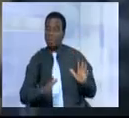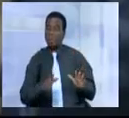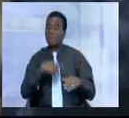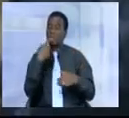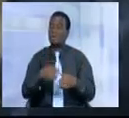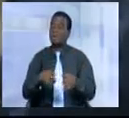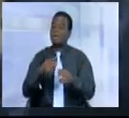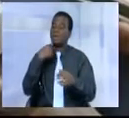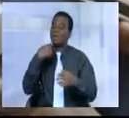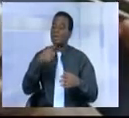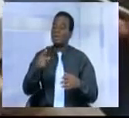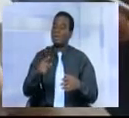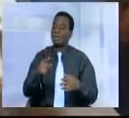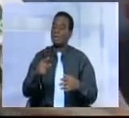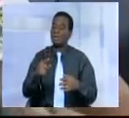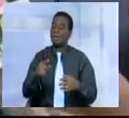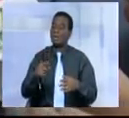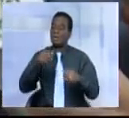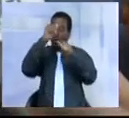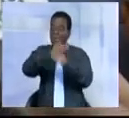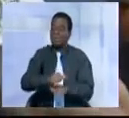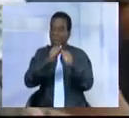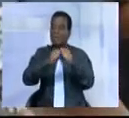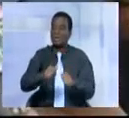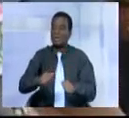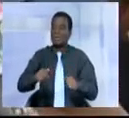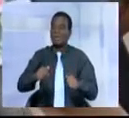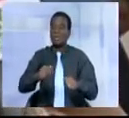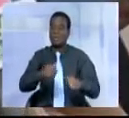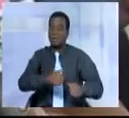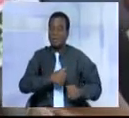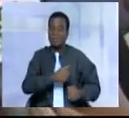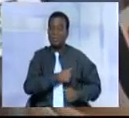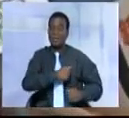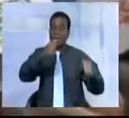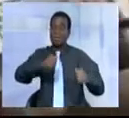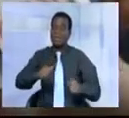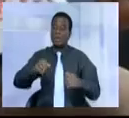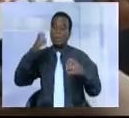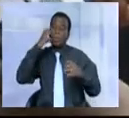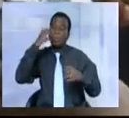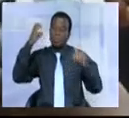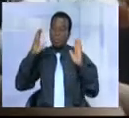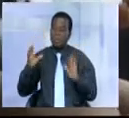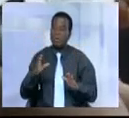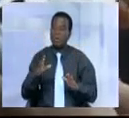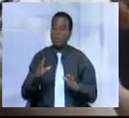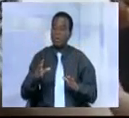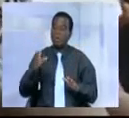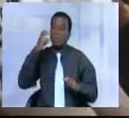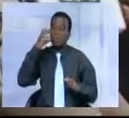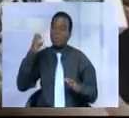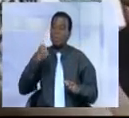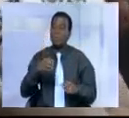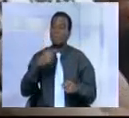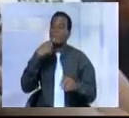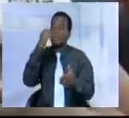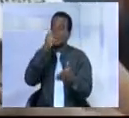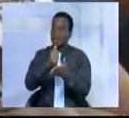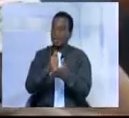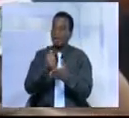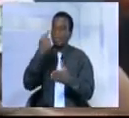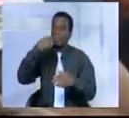dénoncent aussi l'attitude des militaires ougandais accusés de soutenir le président Salva Kiir. L'Ouganda affirme n'intervenir